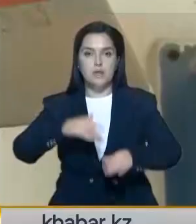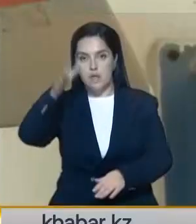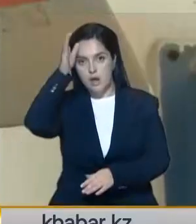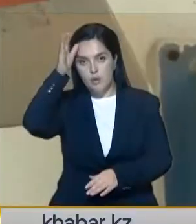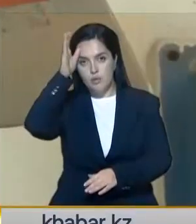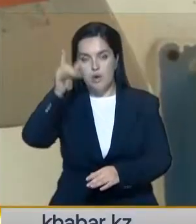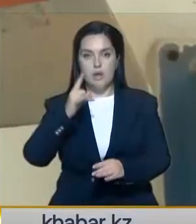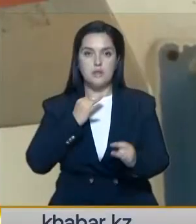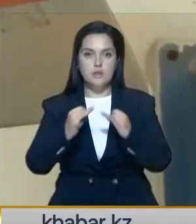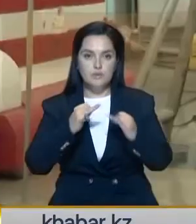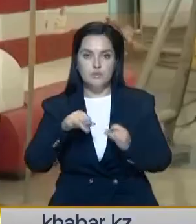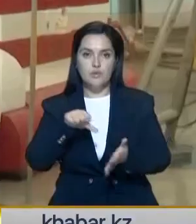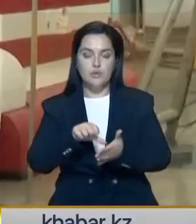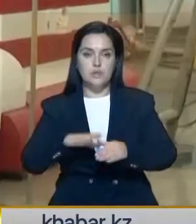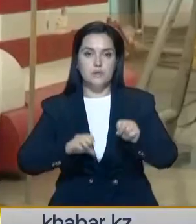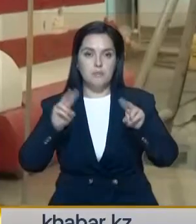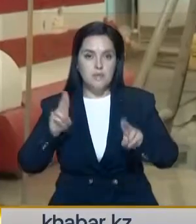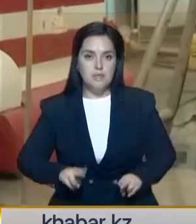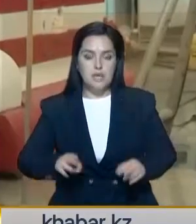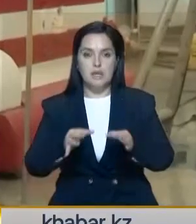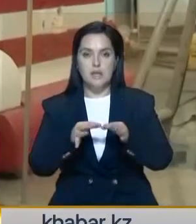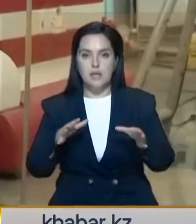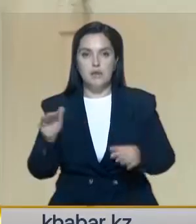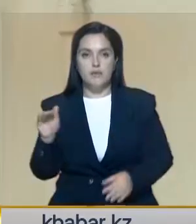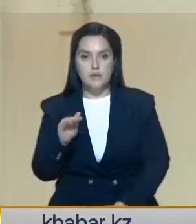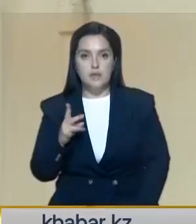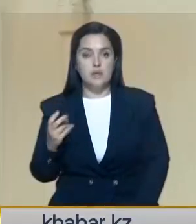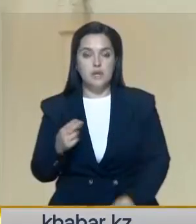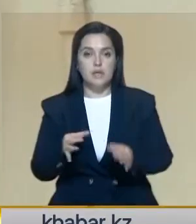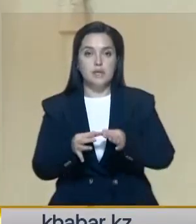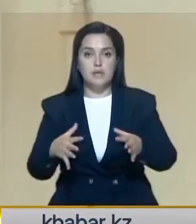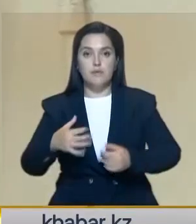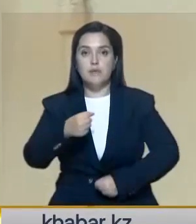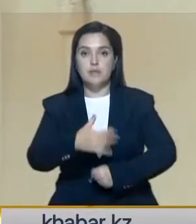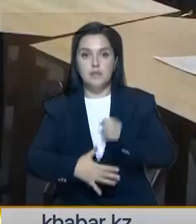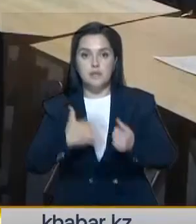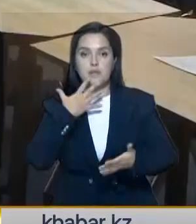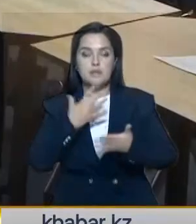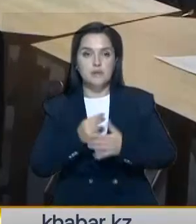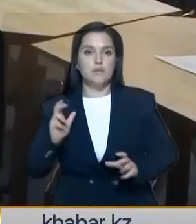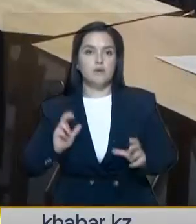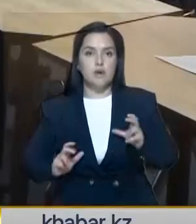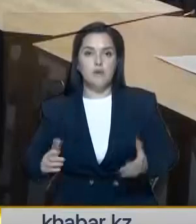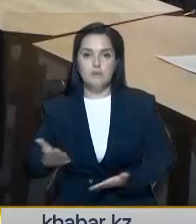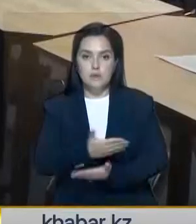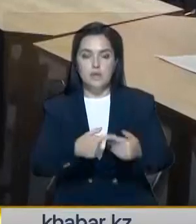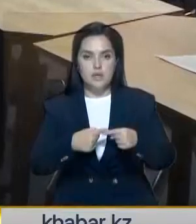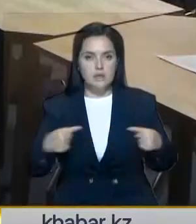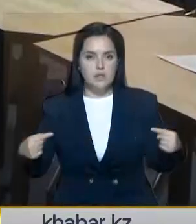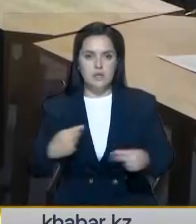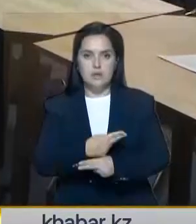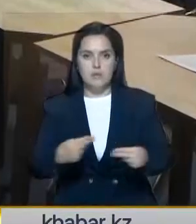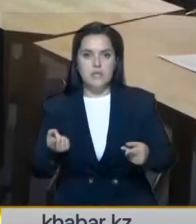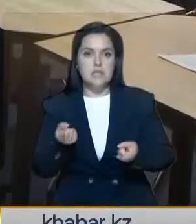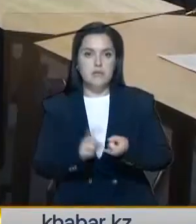науке. В дискуссии участвовали специалисты Института ядерной физики, Национального ядерного центра и отечественных вузов. Обсуждались